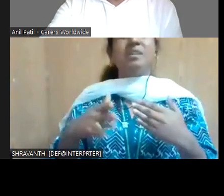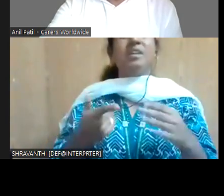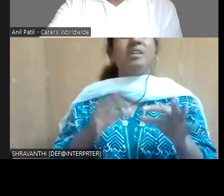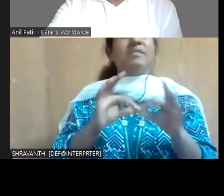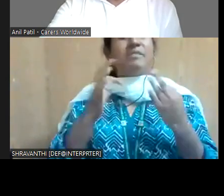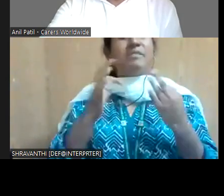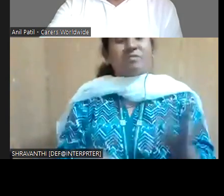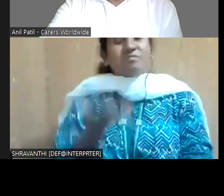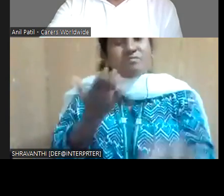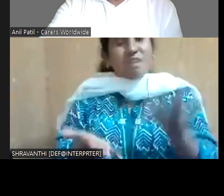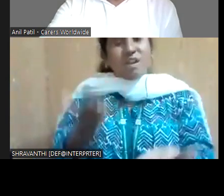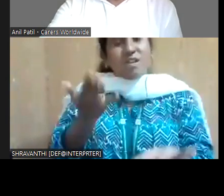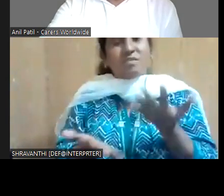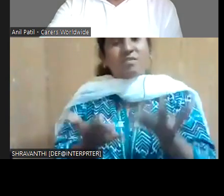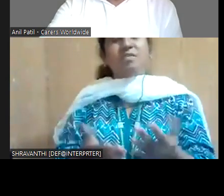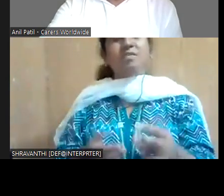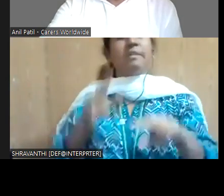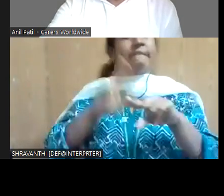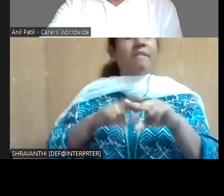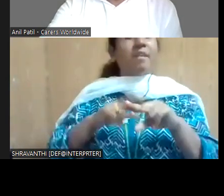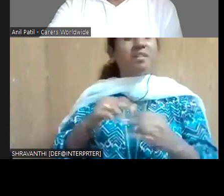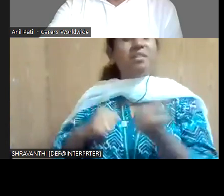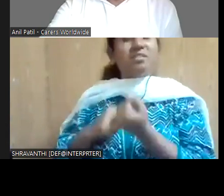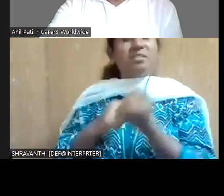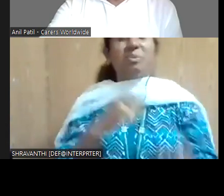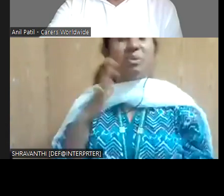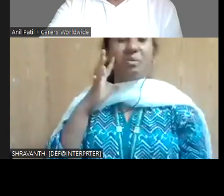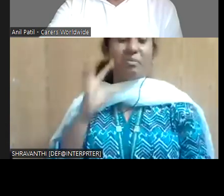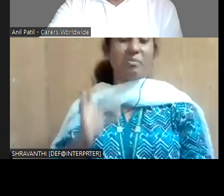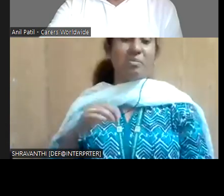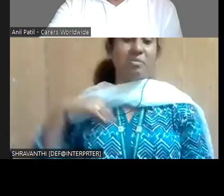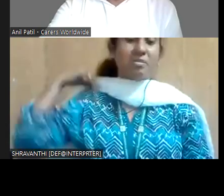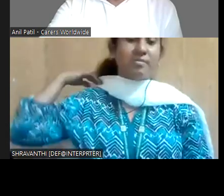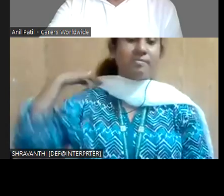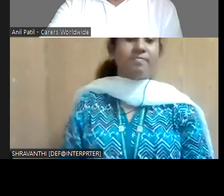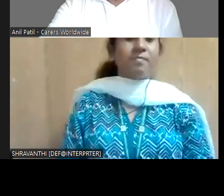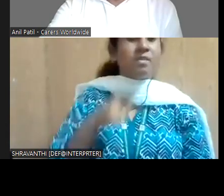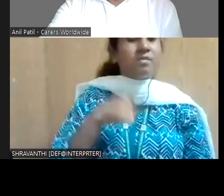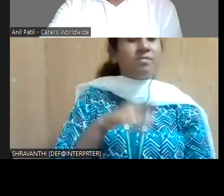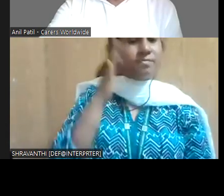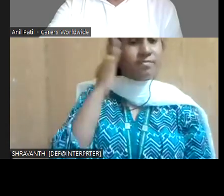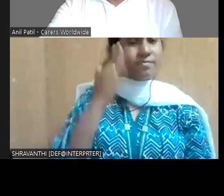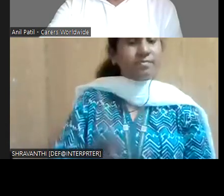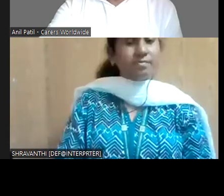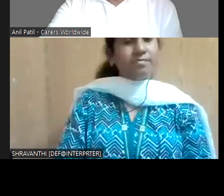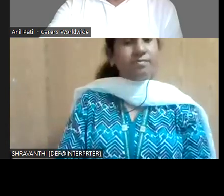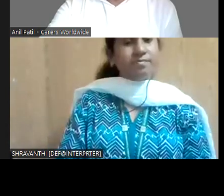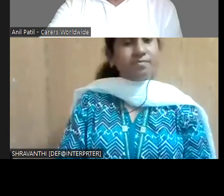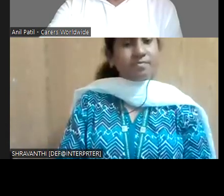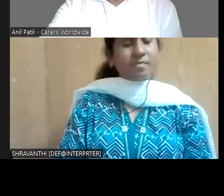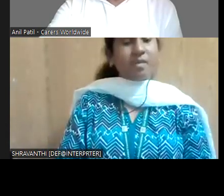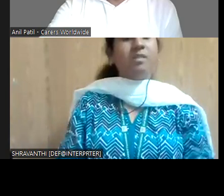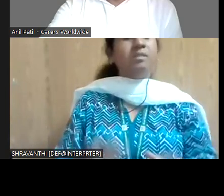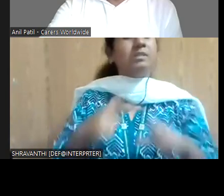liye financial support hona zaruri hai. और जो संस्थाएं मतलब जैसे आप लोगों की संस्था काम कर रही है जो इमोशनल